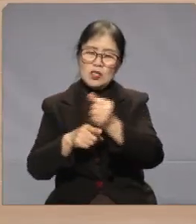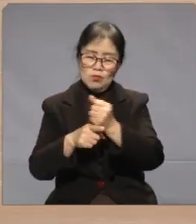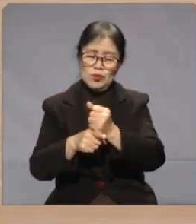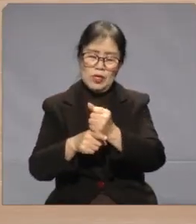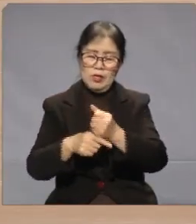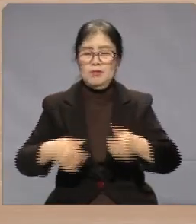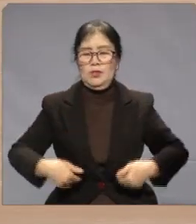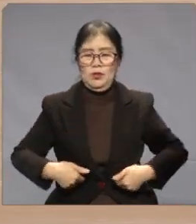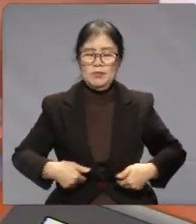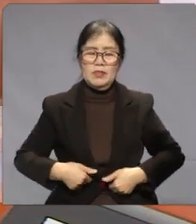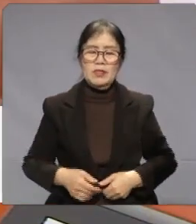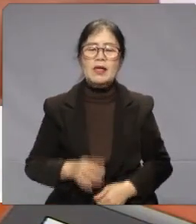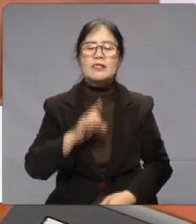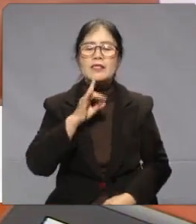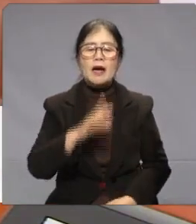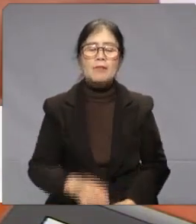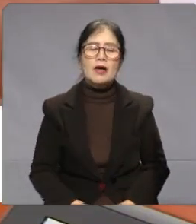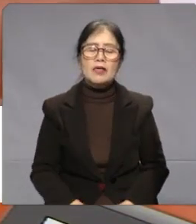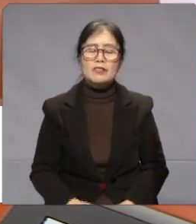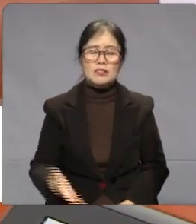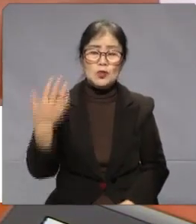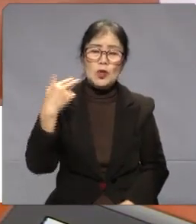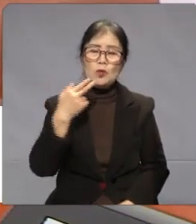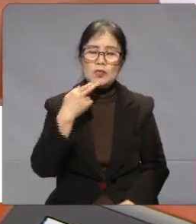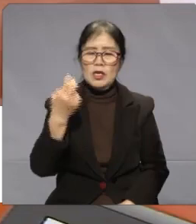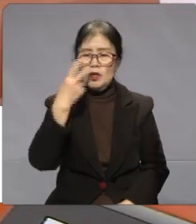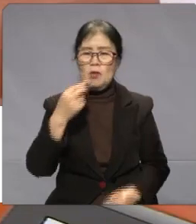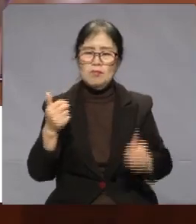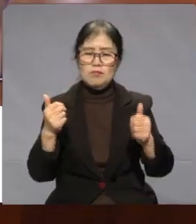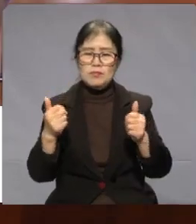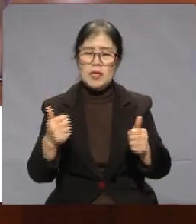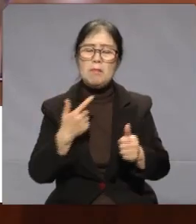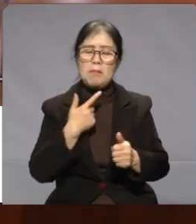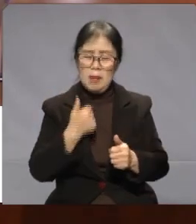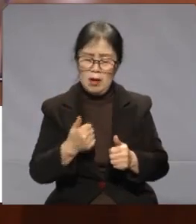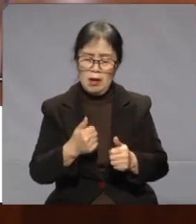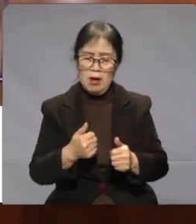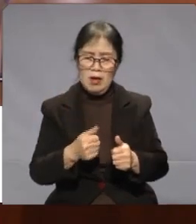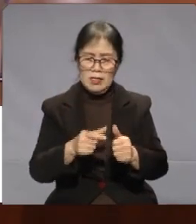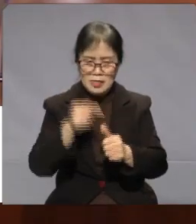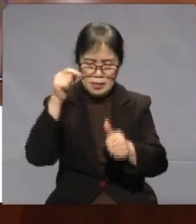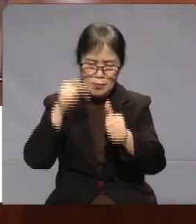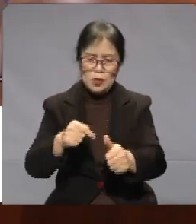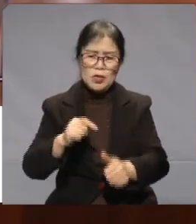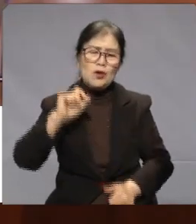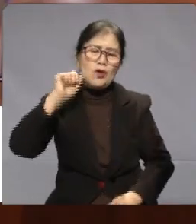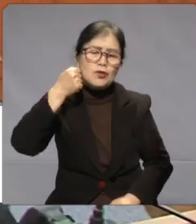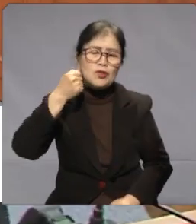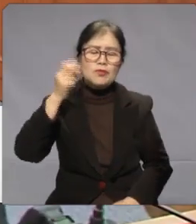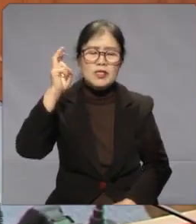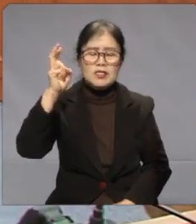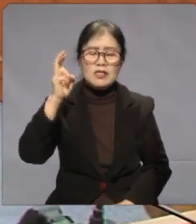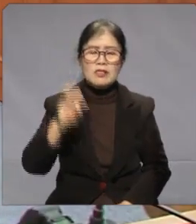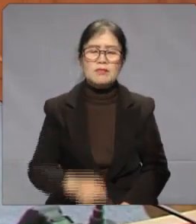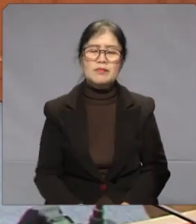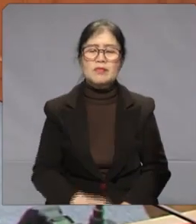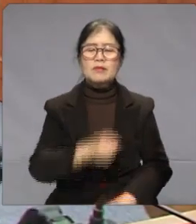임명됩니다 다만 이례적인 검사 출신 위원장 지명에 진통이 예상됩니다